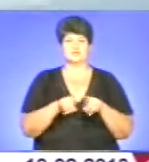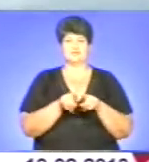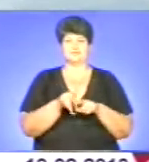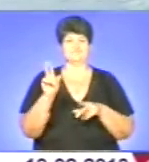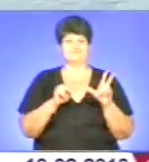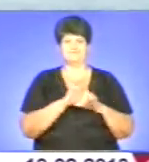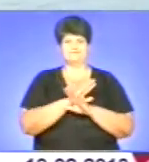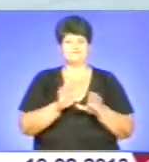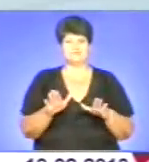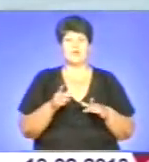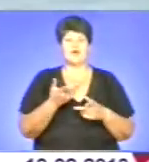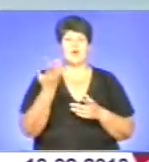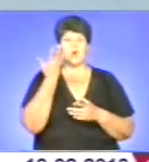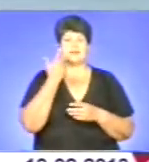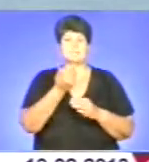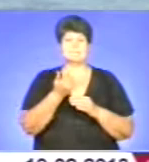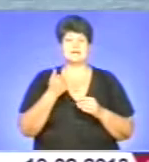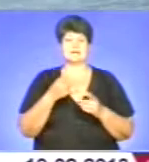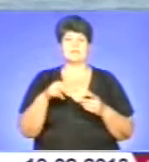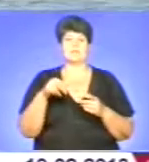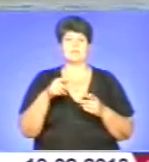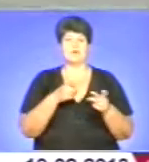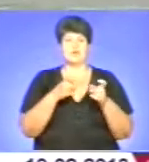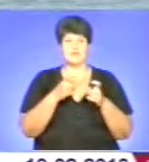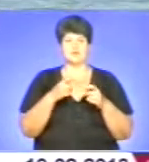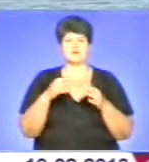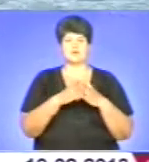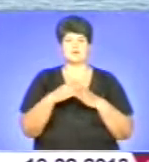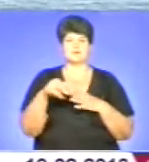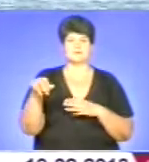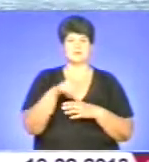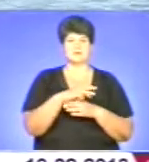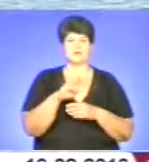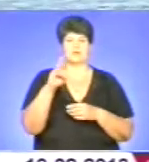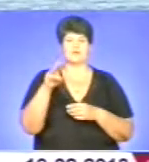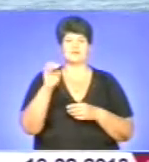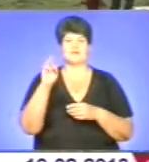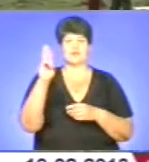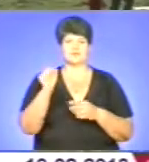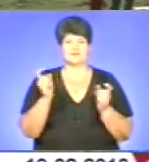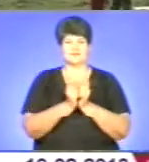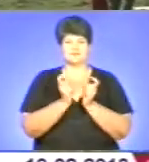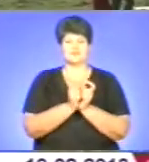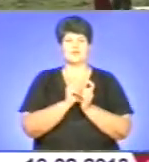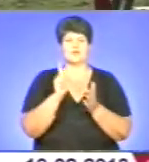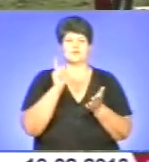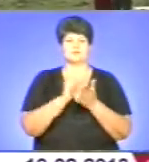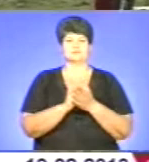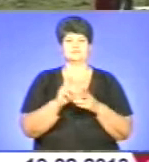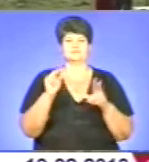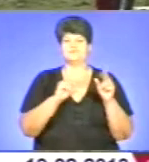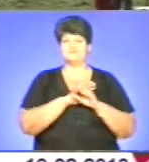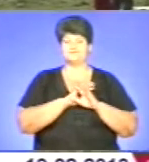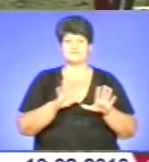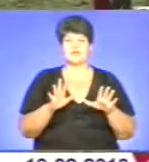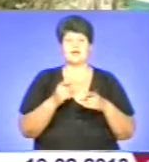помітив коли перед полюванням перейде дорогу сусід або посвариться з тещею обов'язково не пощастить але попри забобоне відкриття